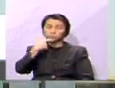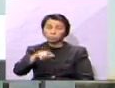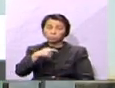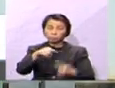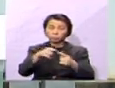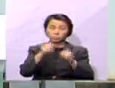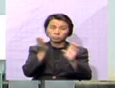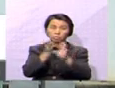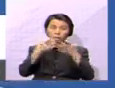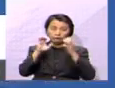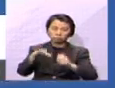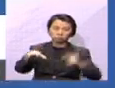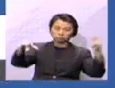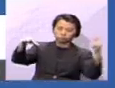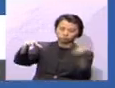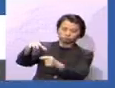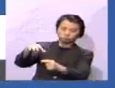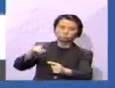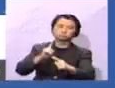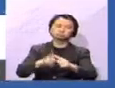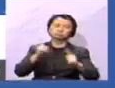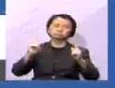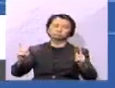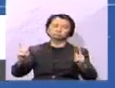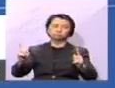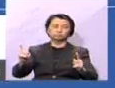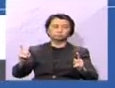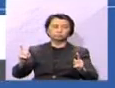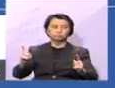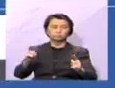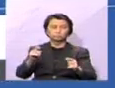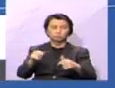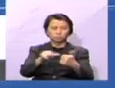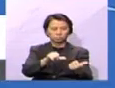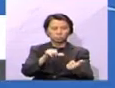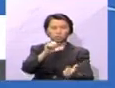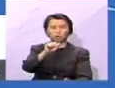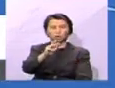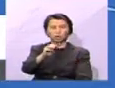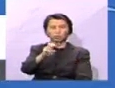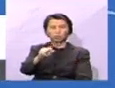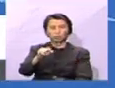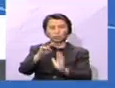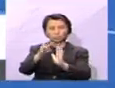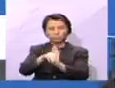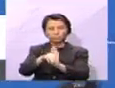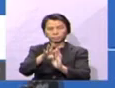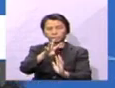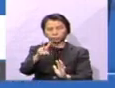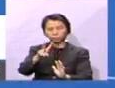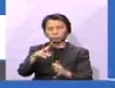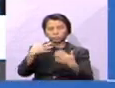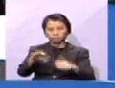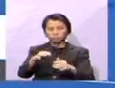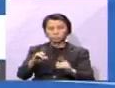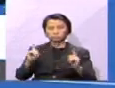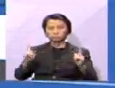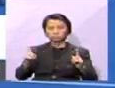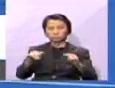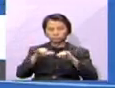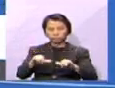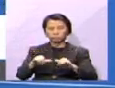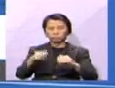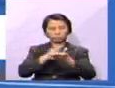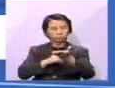Maybank menyamakan kedudukan menerusi Mohamad zulamizan Awang Abas pada minit ke42 kedudukan satu sama kekal